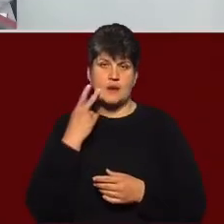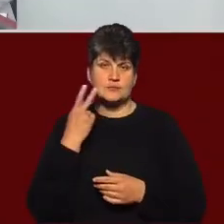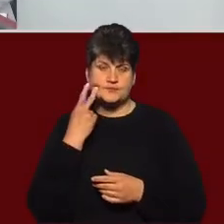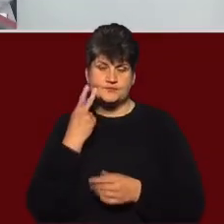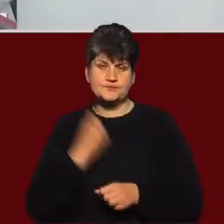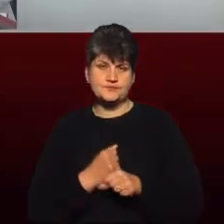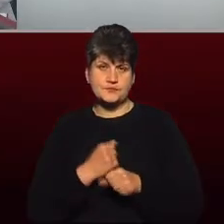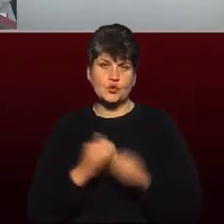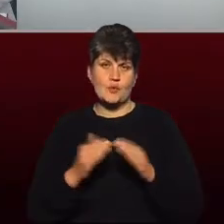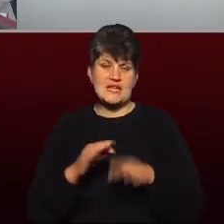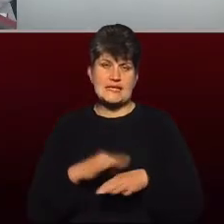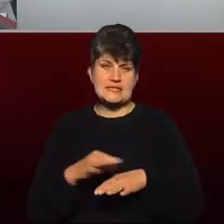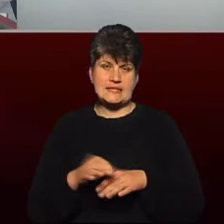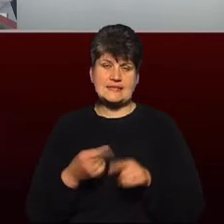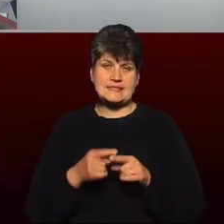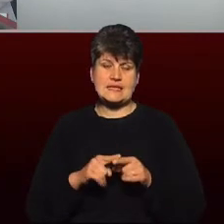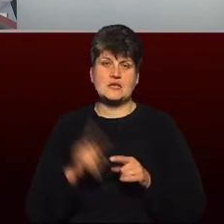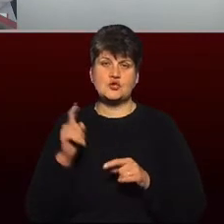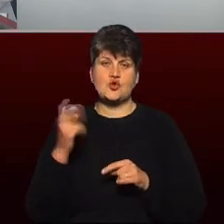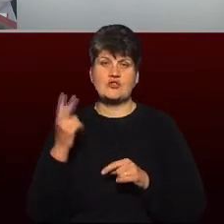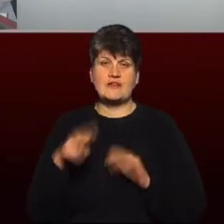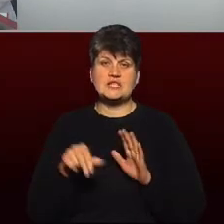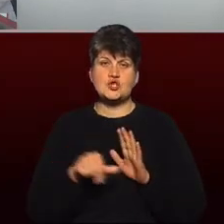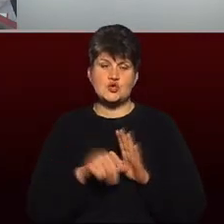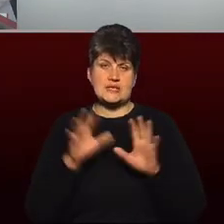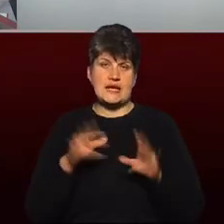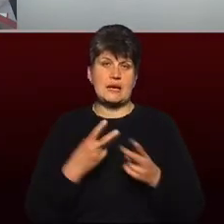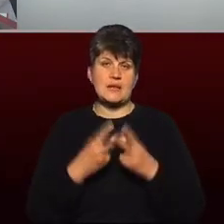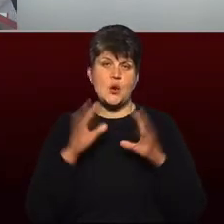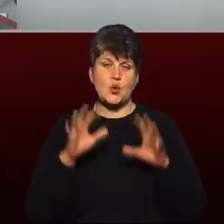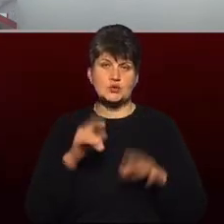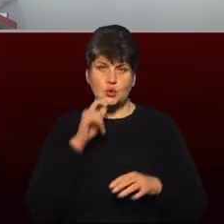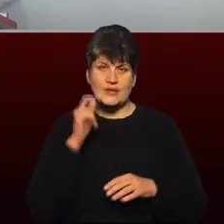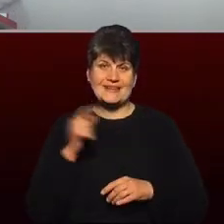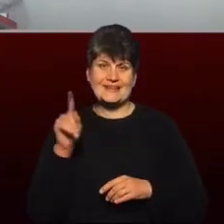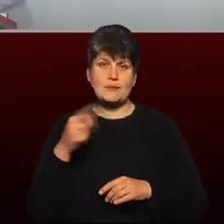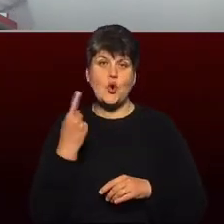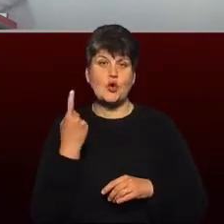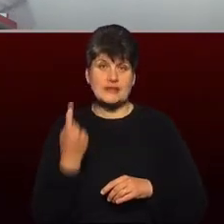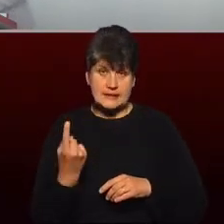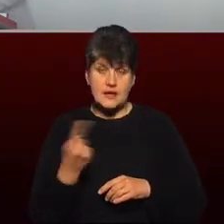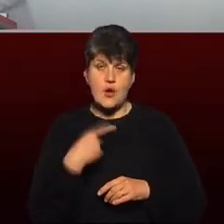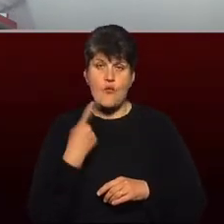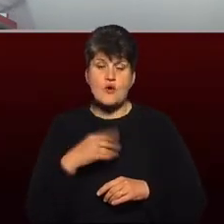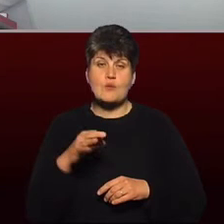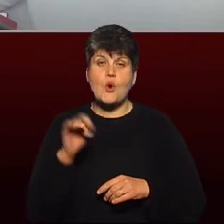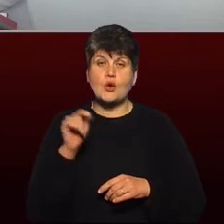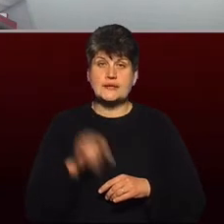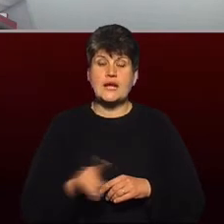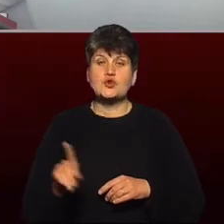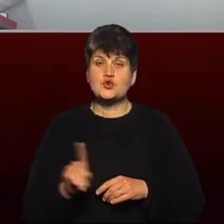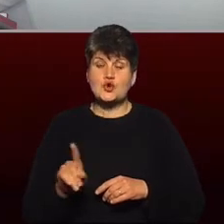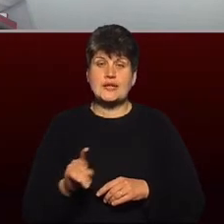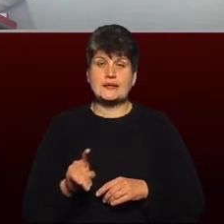насильства. Це стаття 126 Кримінального кодексу України, прим. 1, яка говорить про те, якщо